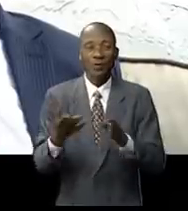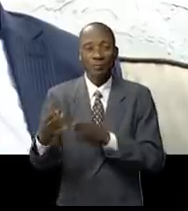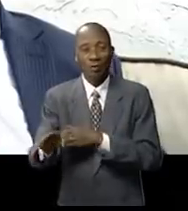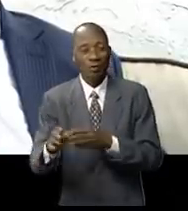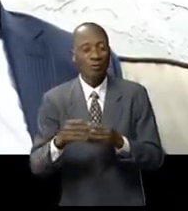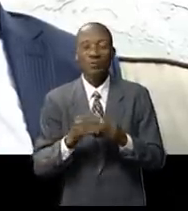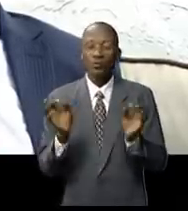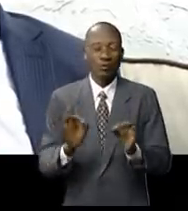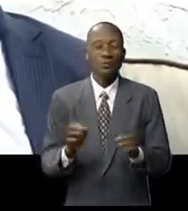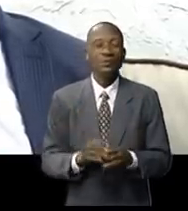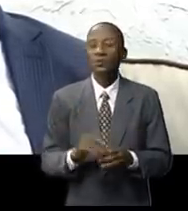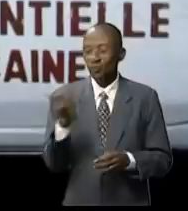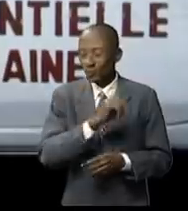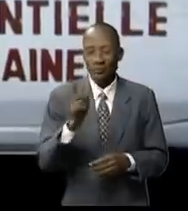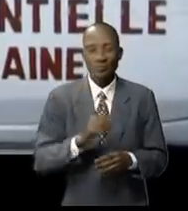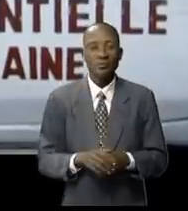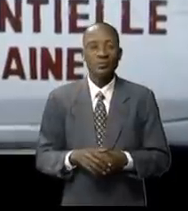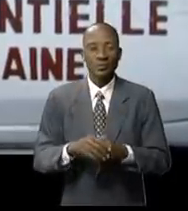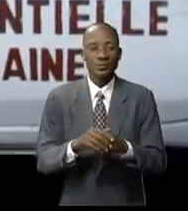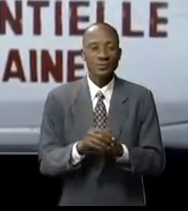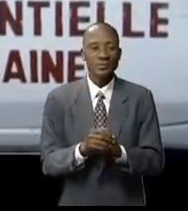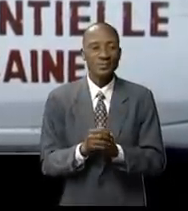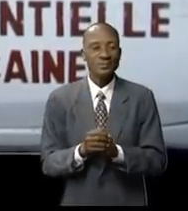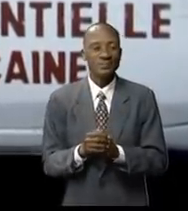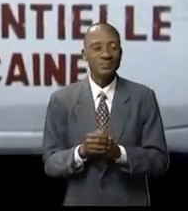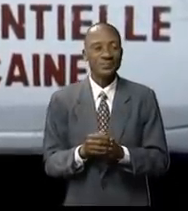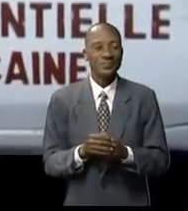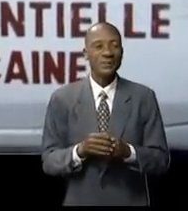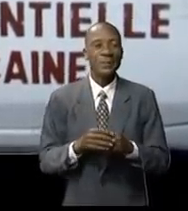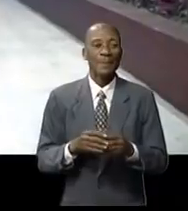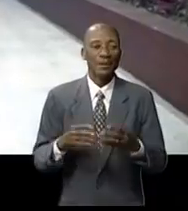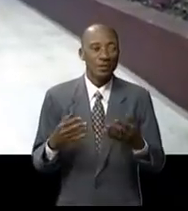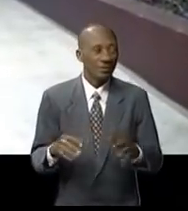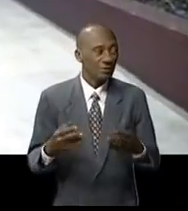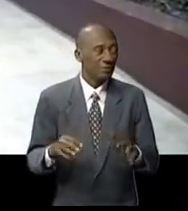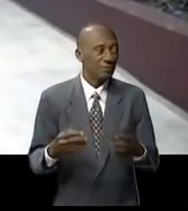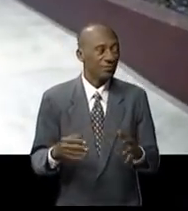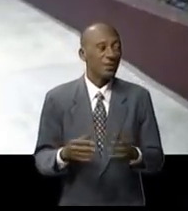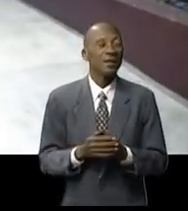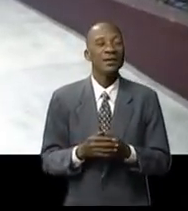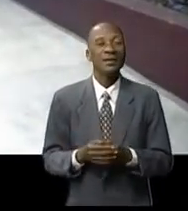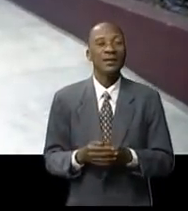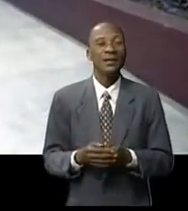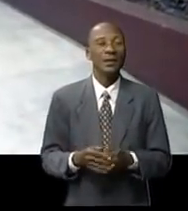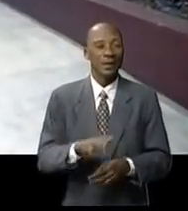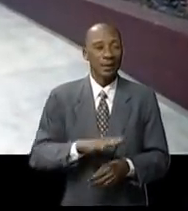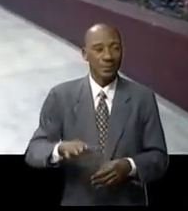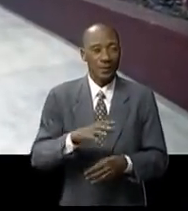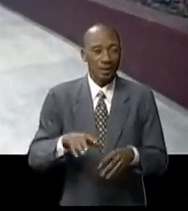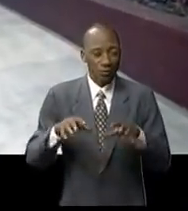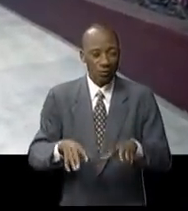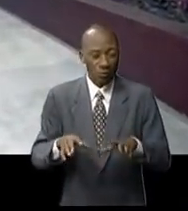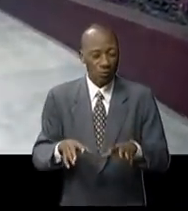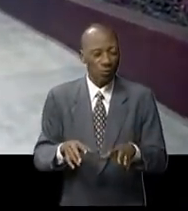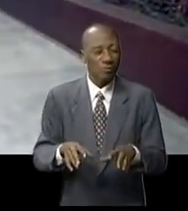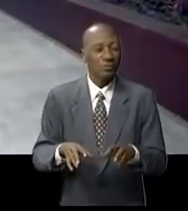vacciner, lui et la première dame. Après une gestion de la pandémie bien maîtrisée, la République démocratique du Congo fait aujourd'hui partie